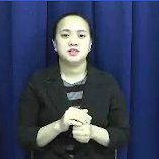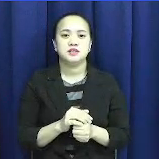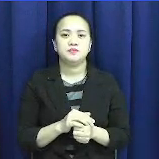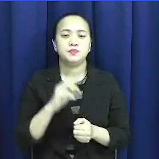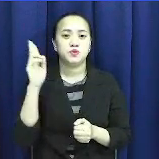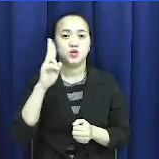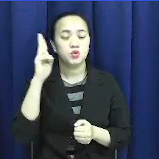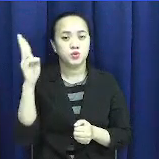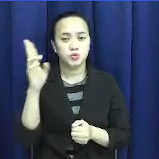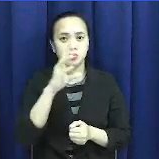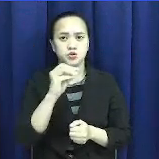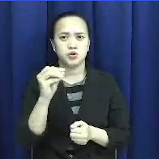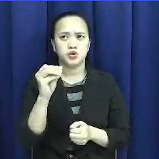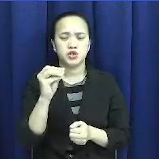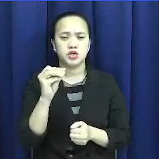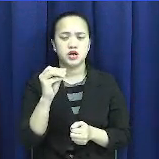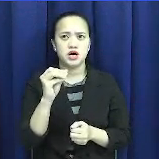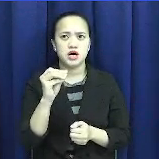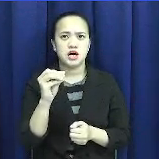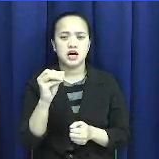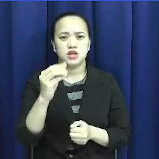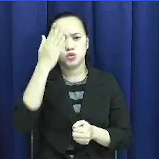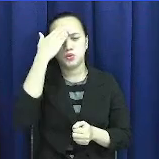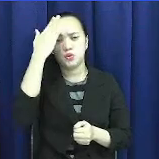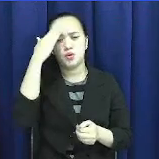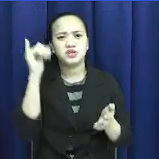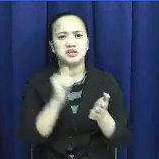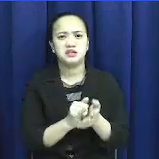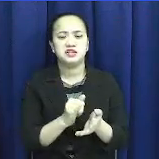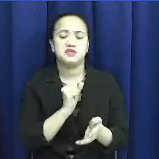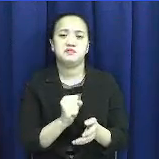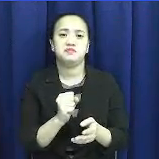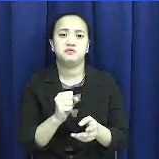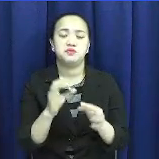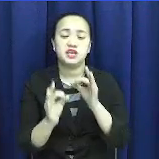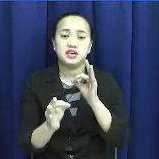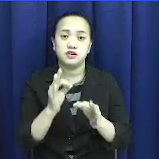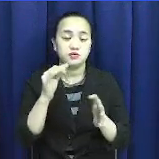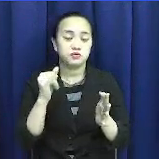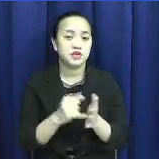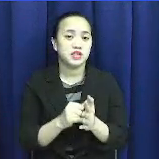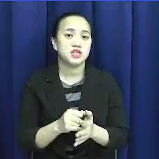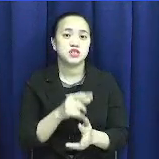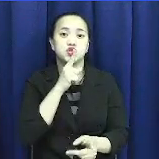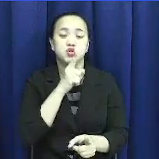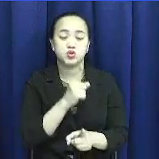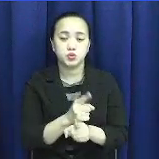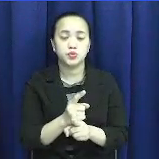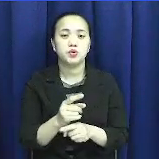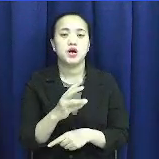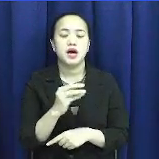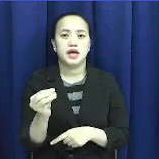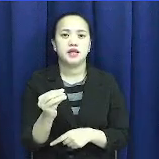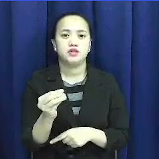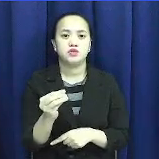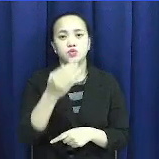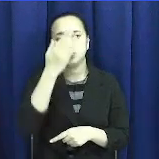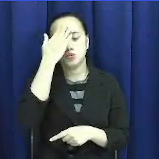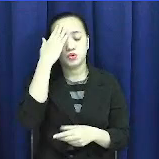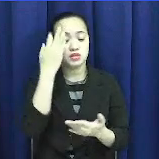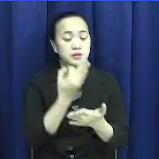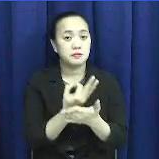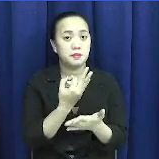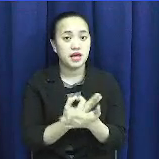pera. Sasalatin nila yon, titignan nila yung texture ng papel, aalamin nila yung